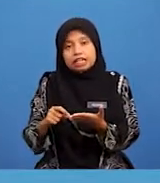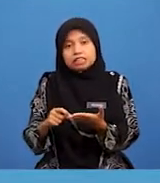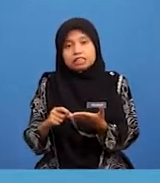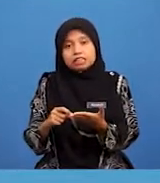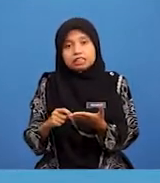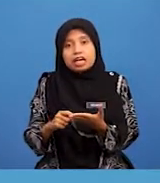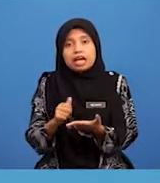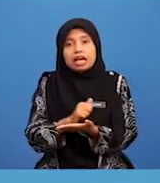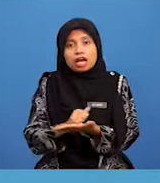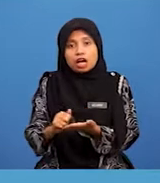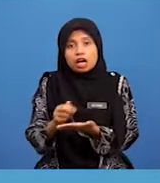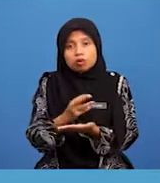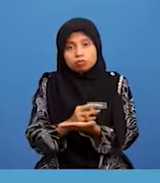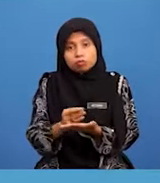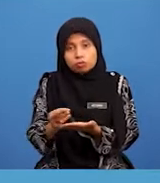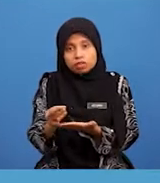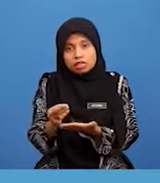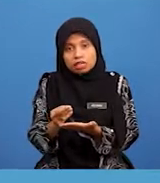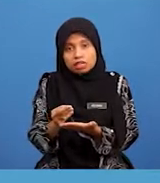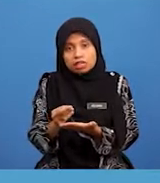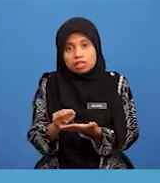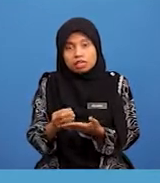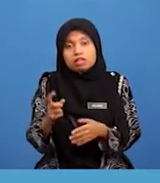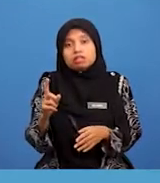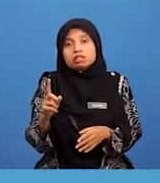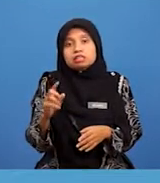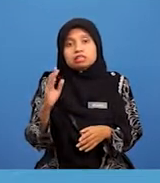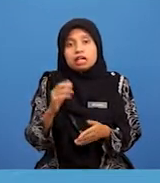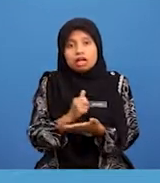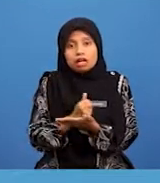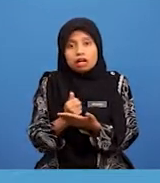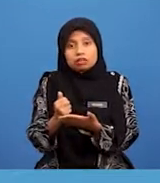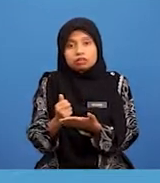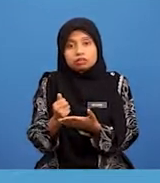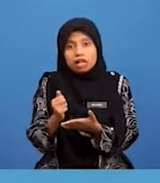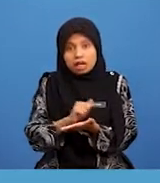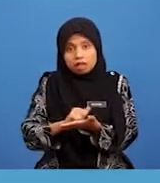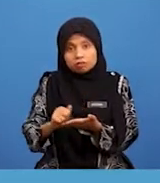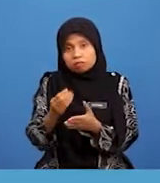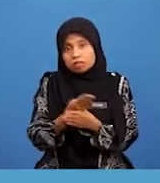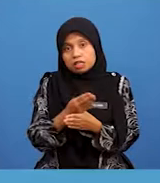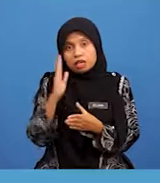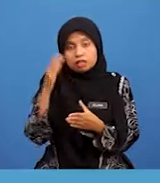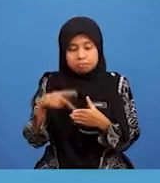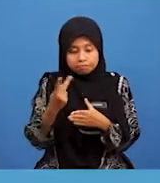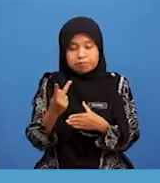adalah akaun modal perkongsi akan didebitkan manakala akaun bank akan dikreditkan.